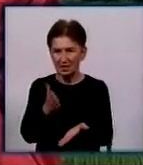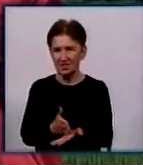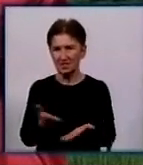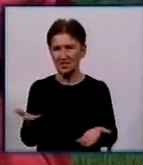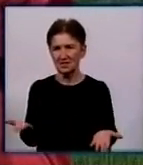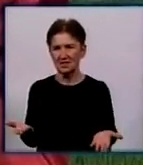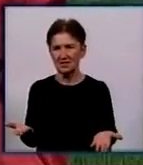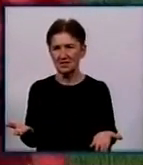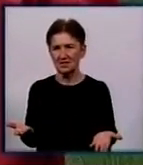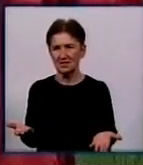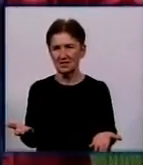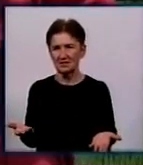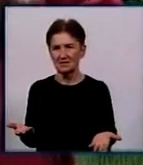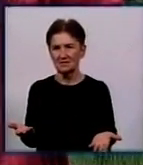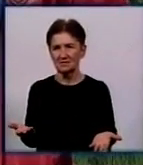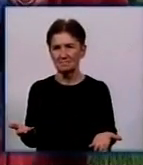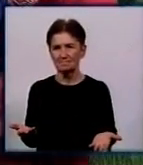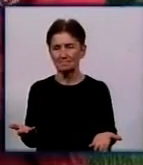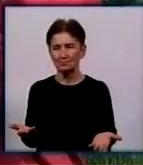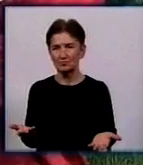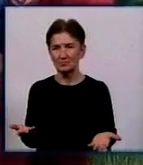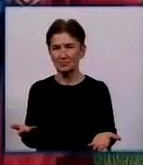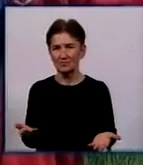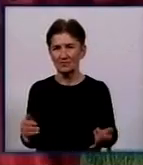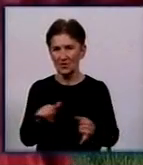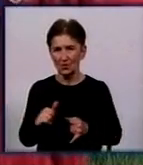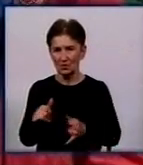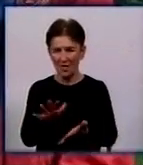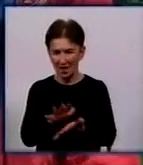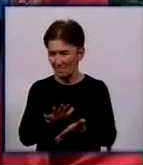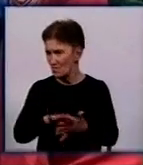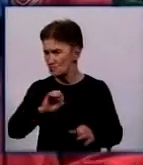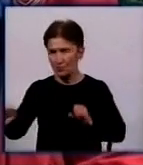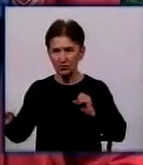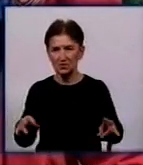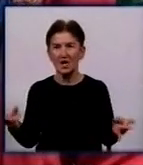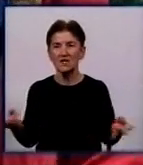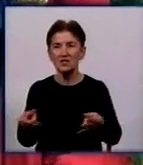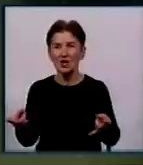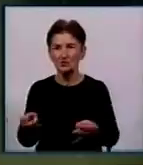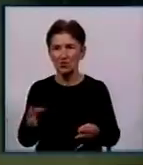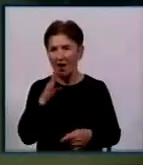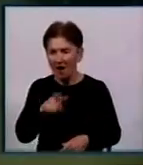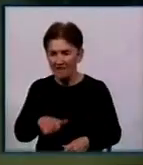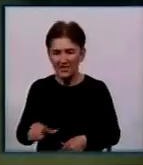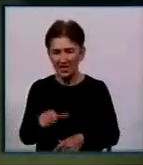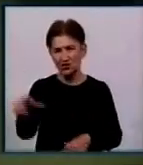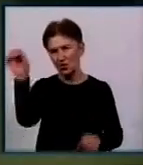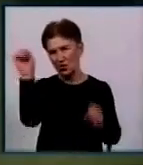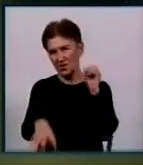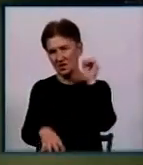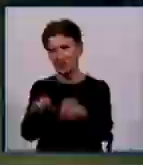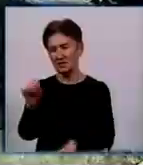ну, як сміттєзбирачі, викидуйте туди, навіщо кидати це все в річку? Як виявилося,